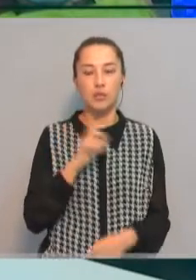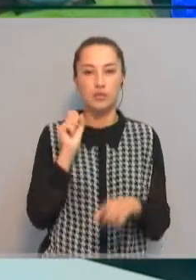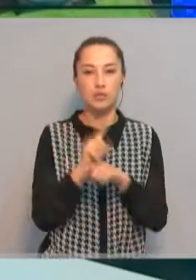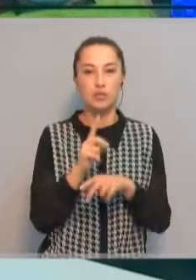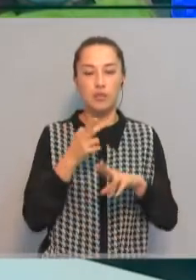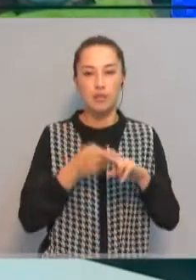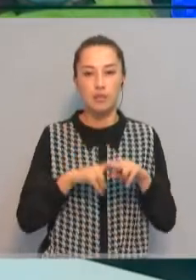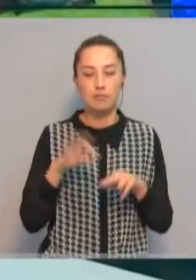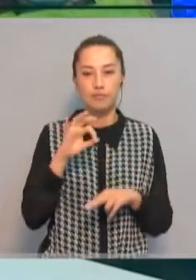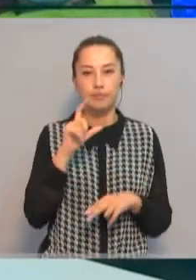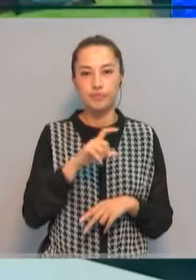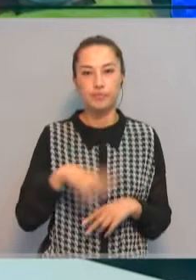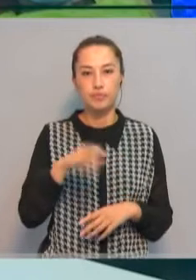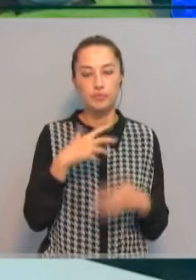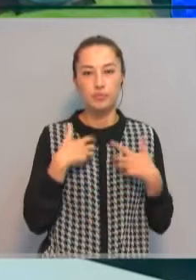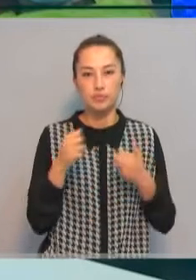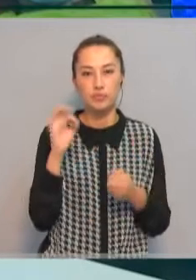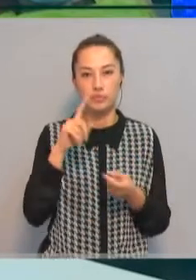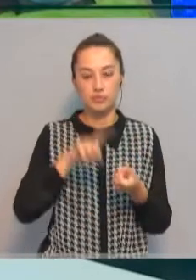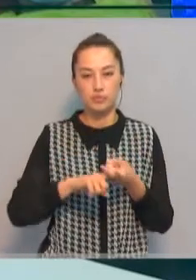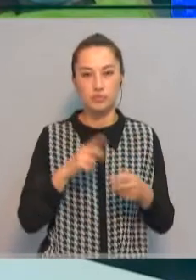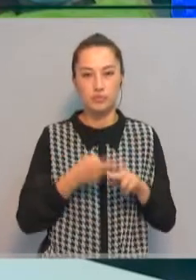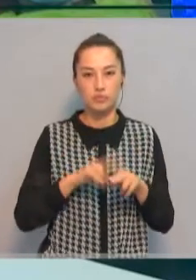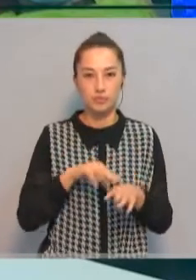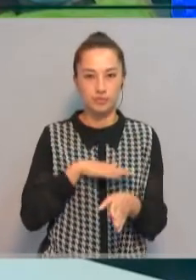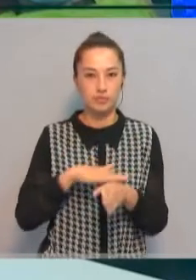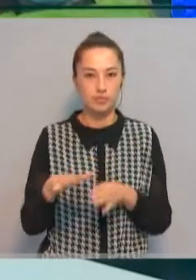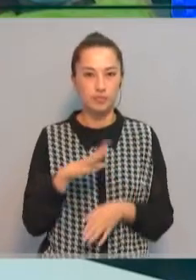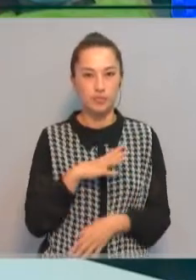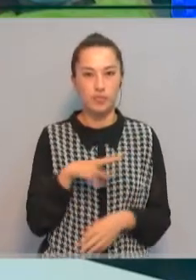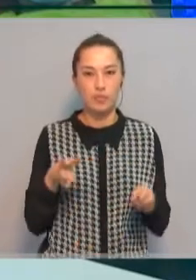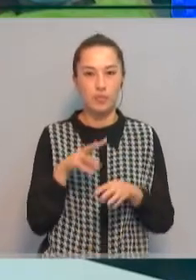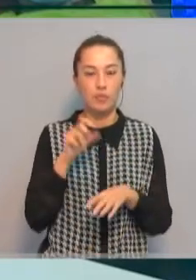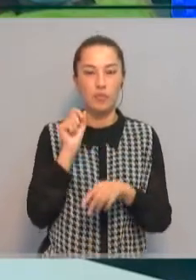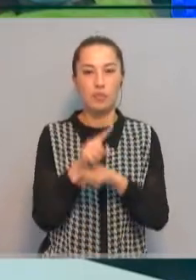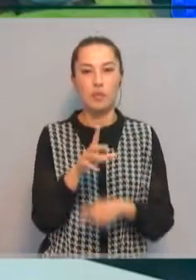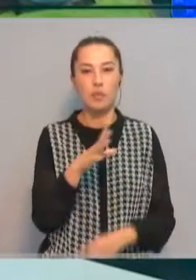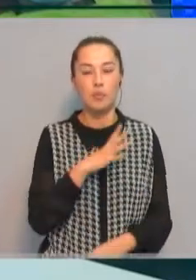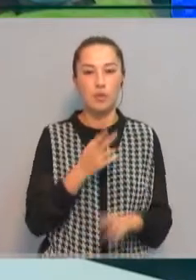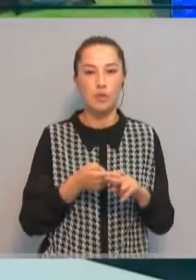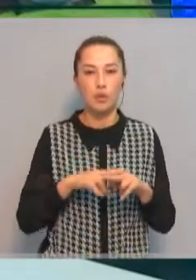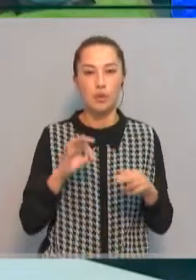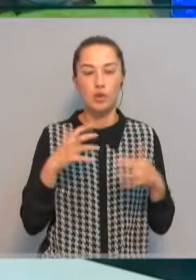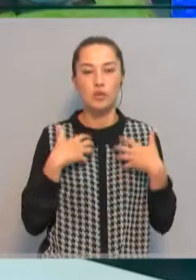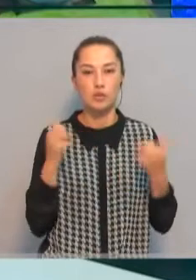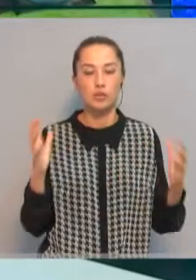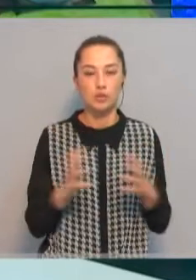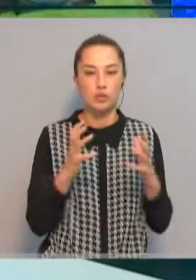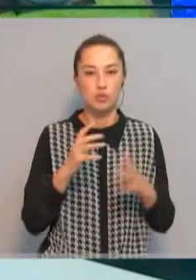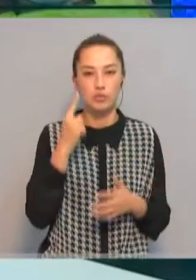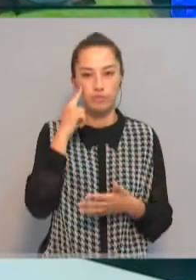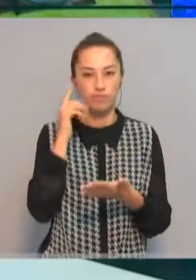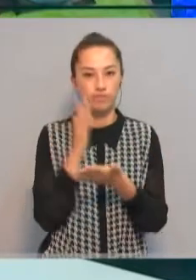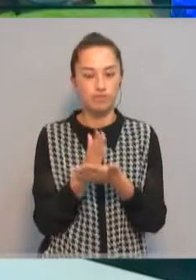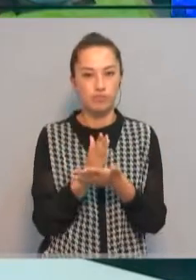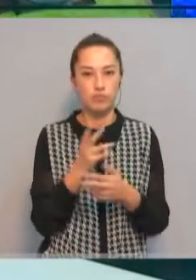ұлт саулығы бойынша берілген тапсырма аясында жүзеге асты. Мемлекет басшысы кезекті жолдауында денсаулық сақтау саласына арнайы тоқталды.